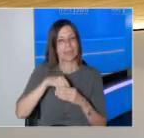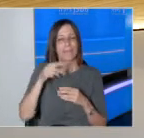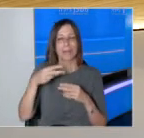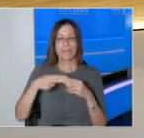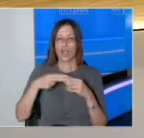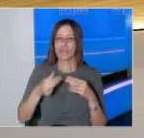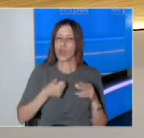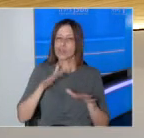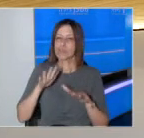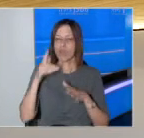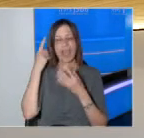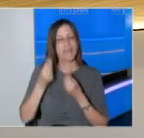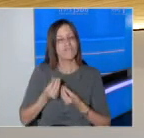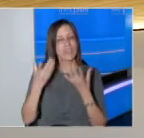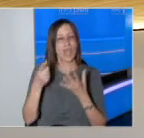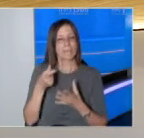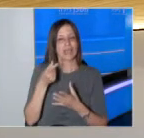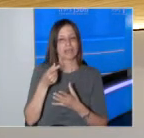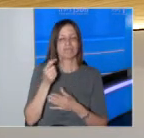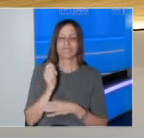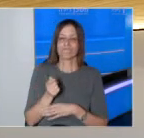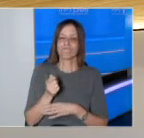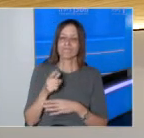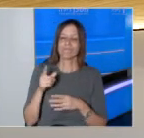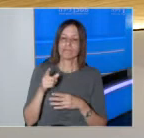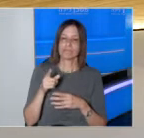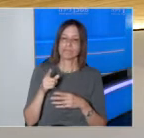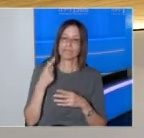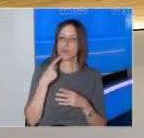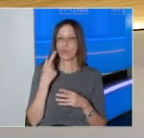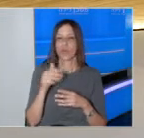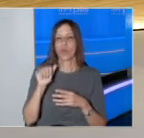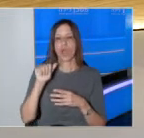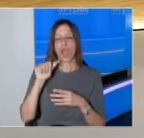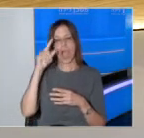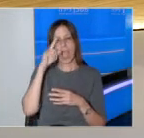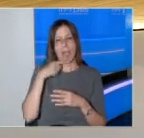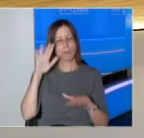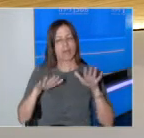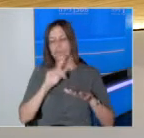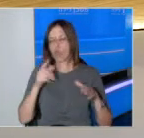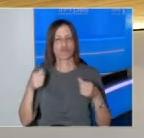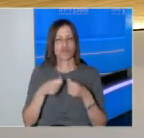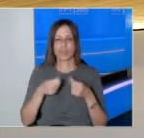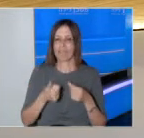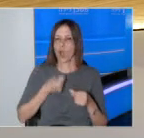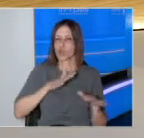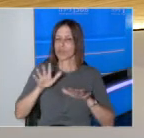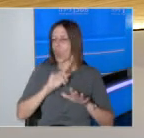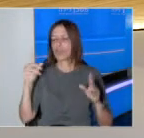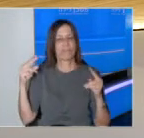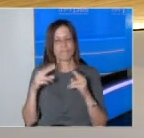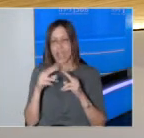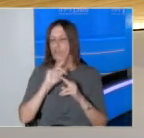הממשלה הבהירה היום בכנס שהתקיים באוניברסיטת רייכמן כי אבו מאזן אינו פרטנר וראש הממשלה לא נפגש וגם